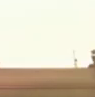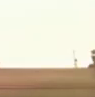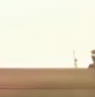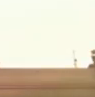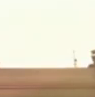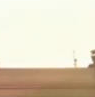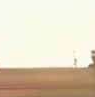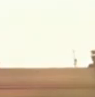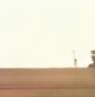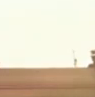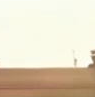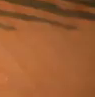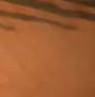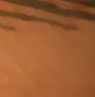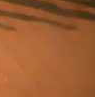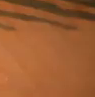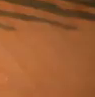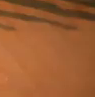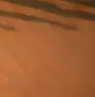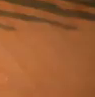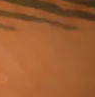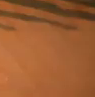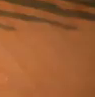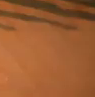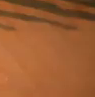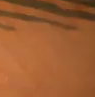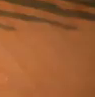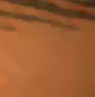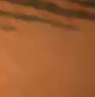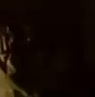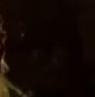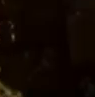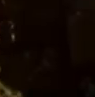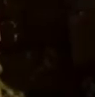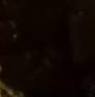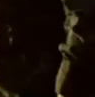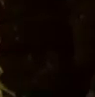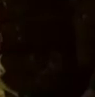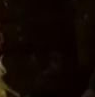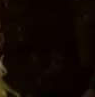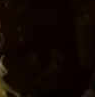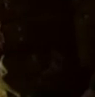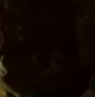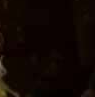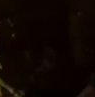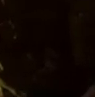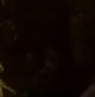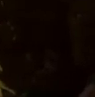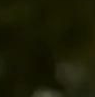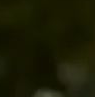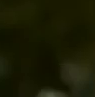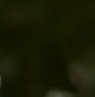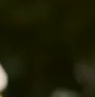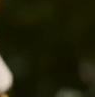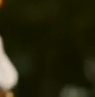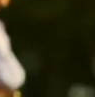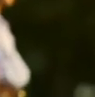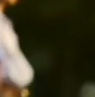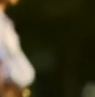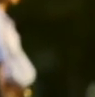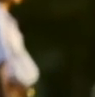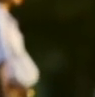ธงชาติและเพลงชาติไทยเป็นสัญลักษณ์ของความเป็นไทยเราจงร่วมใจยืนตรงเคารพธงช